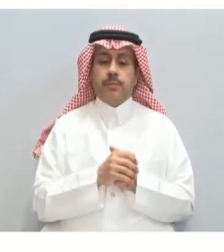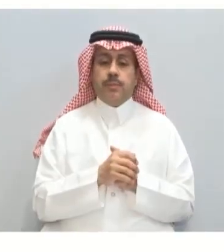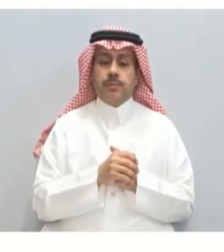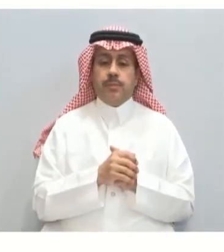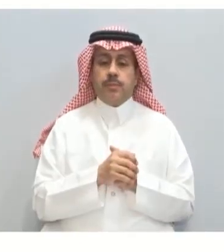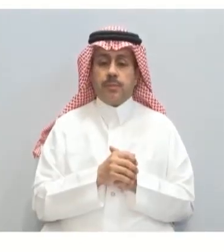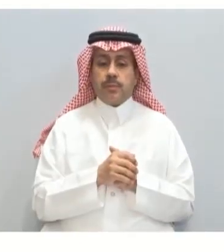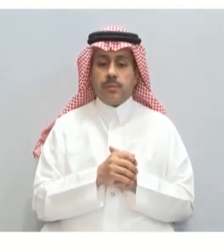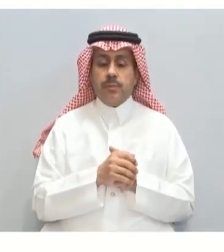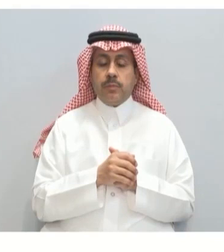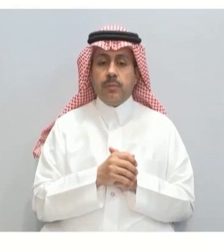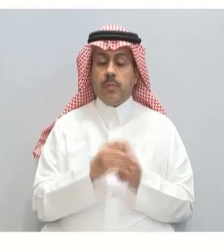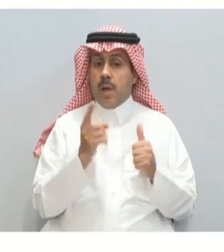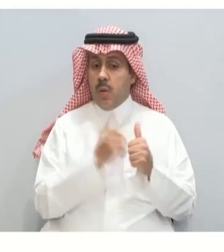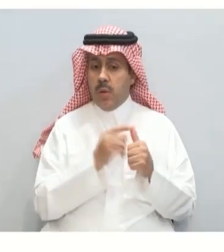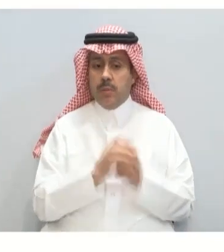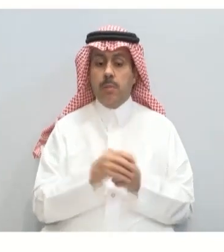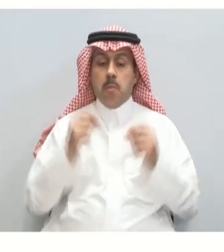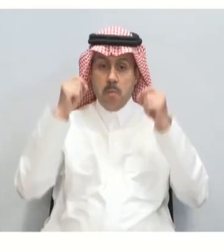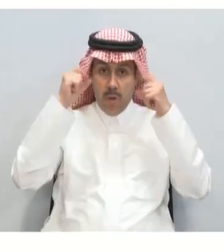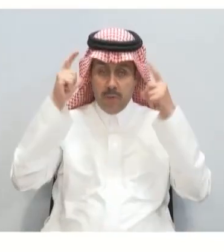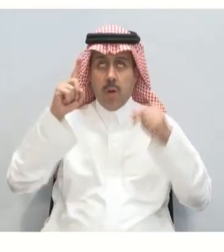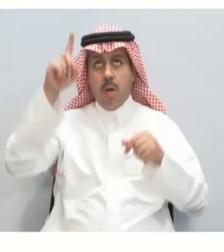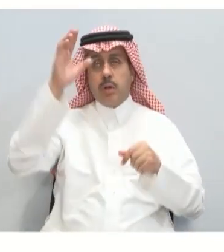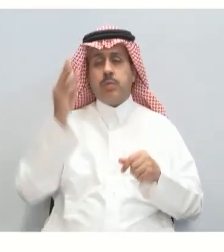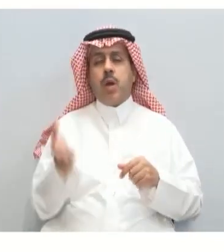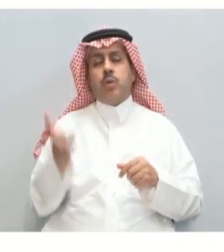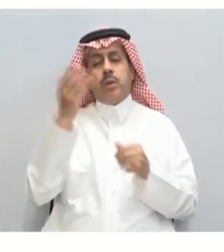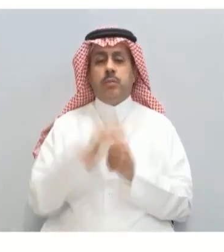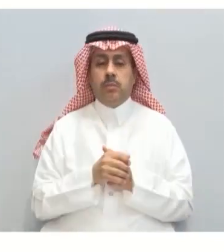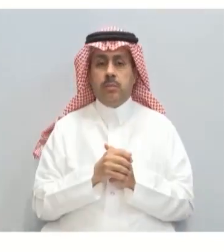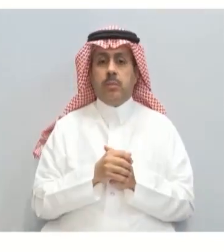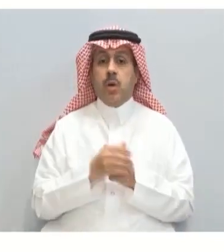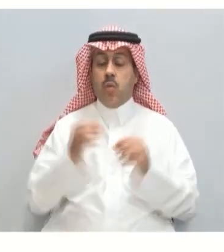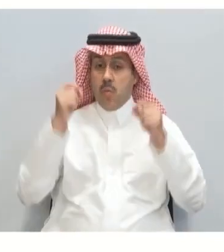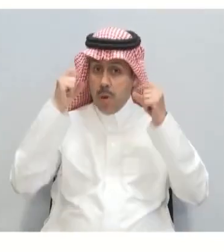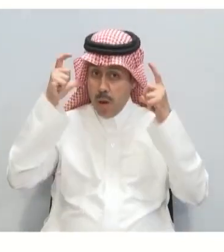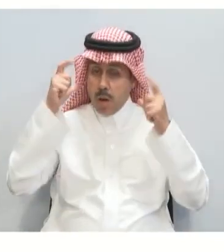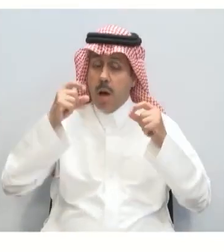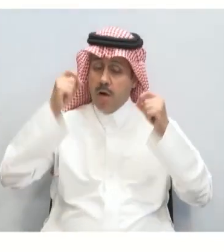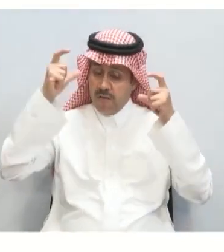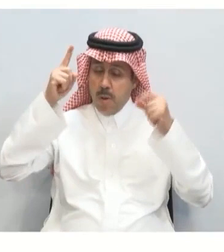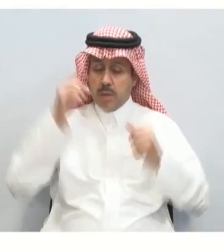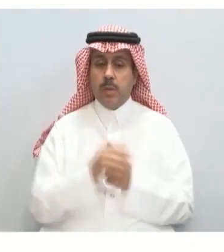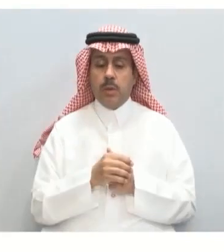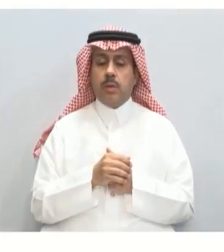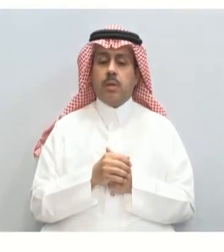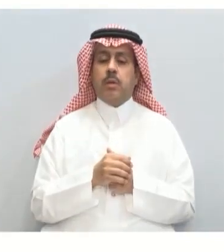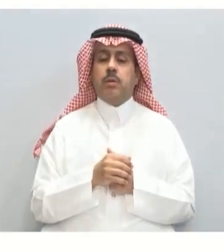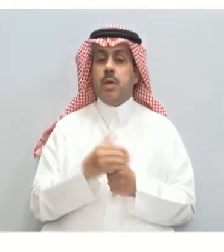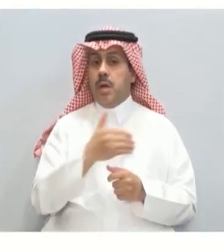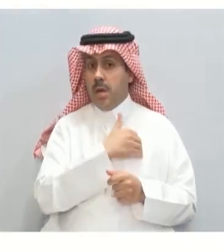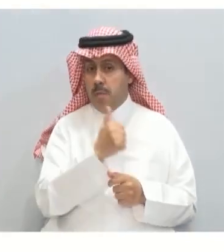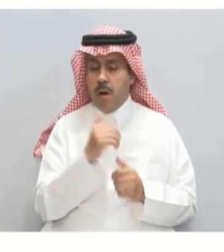الاسباب التي يزداد بها الايمان ايها الطلاب معرفه الله تعالى فكلما كان العبد بالله اعرف كلما كان